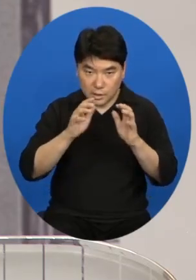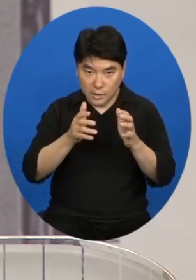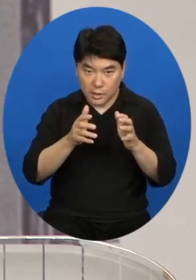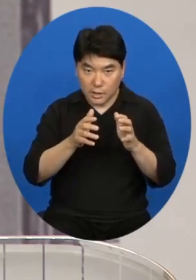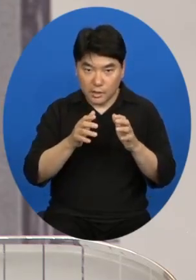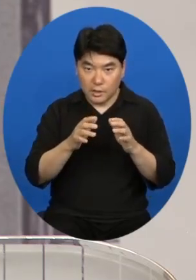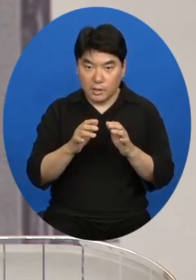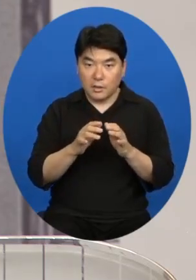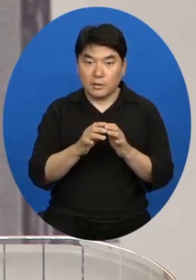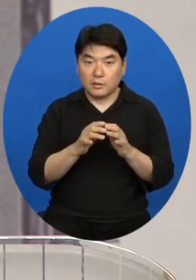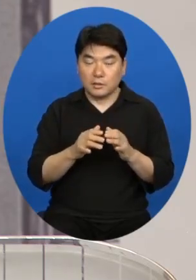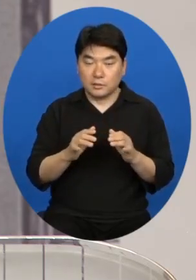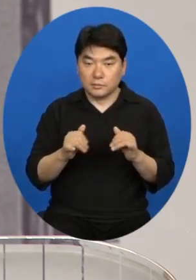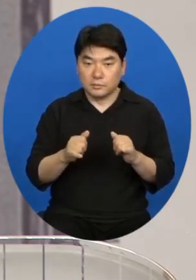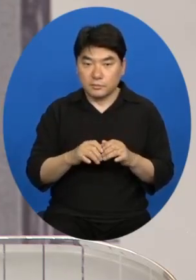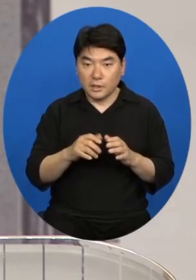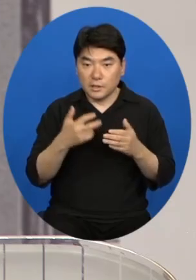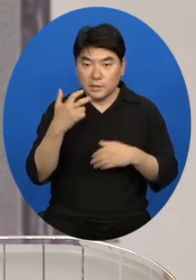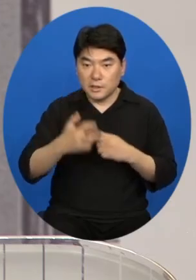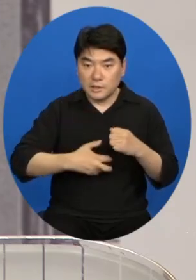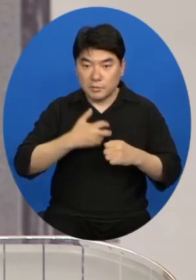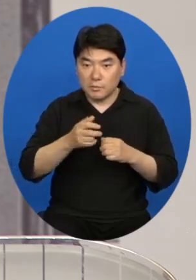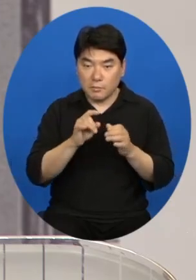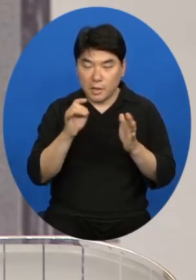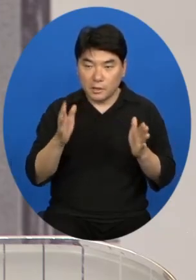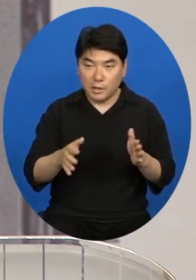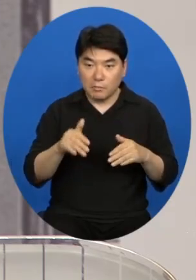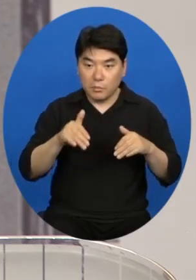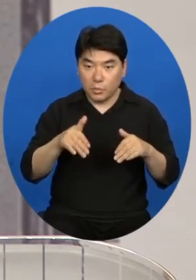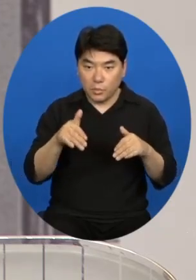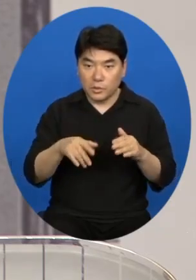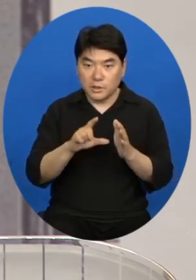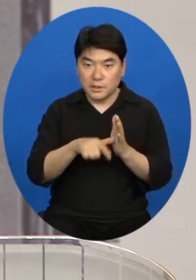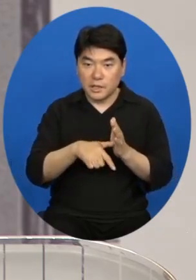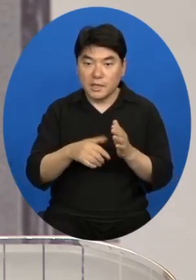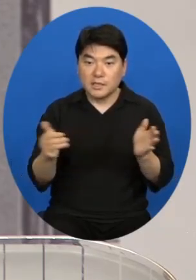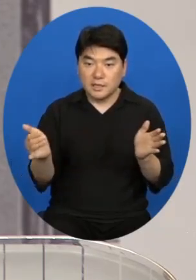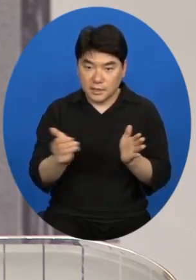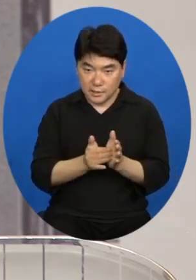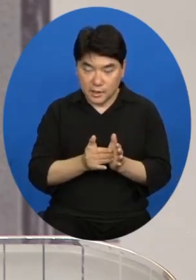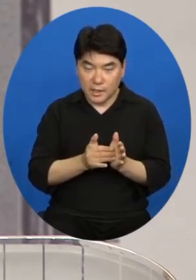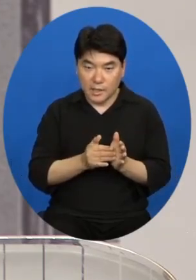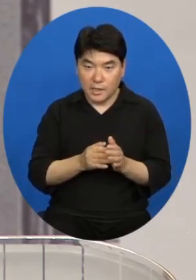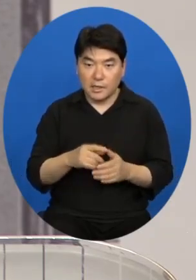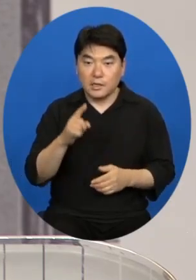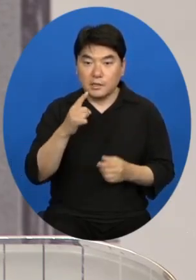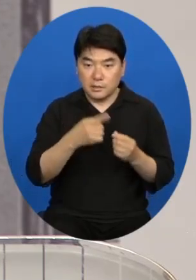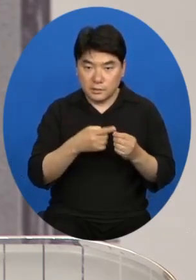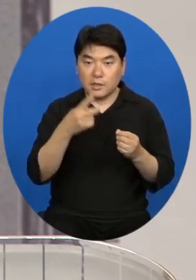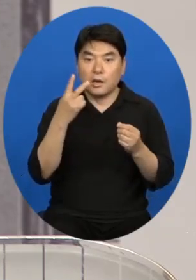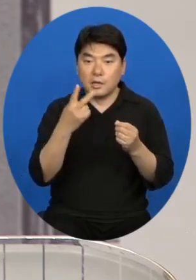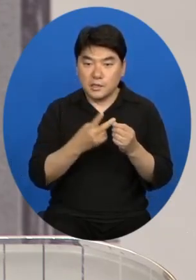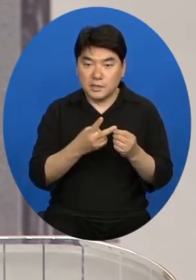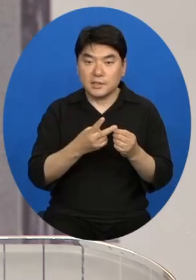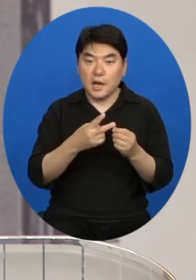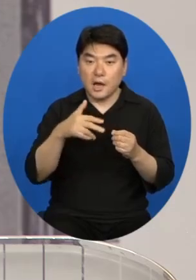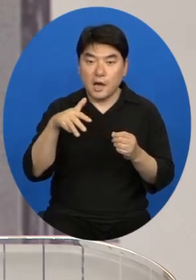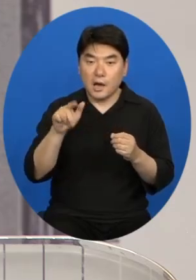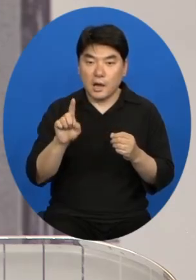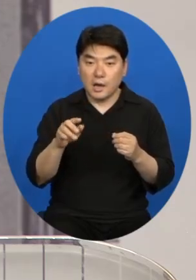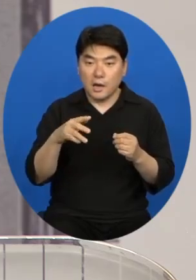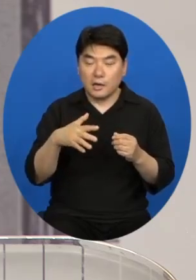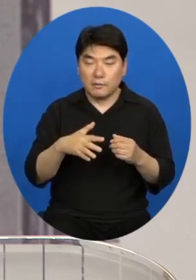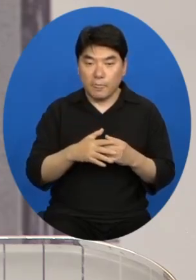이 바벨론 포로기는 70년 만에 끝나게 돼요. 그래서 사람들은 1차, 2차, 3차에 걸쳐서 귀환을